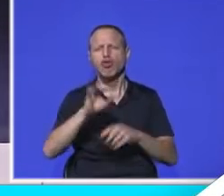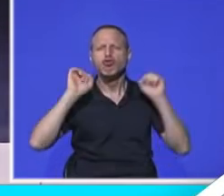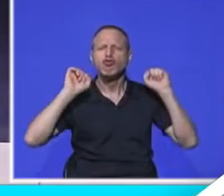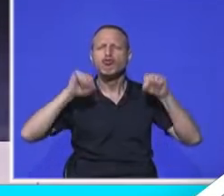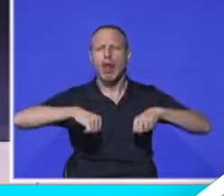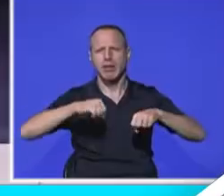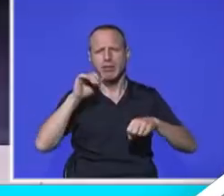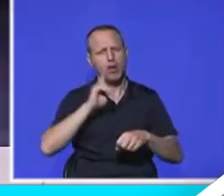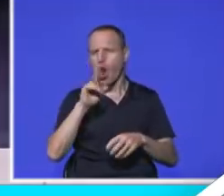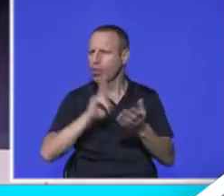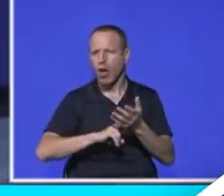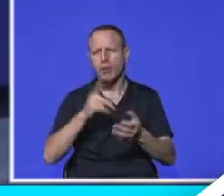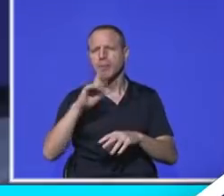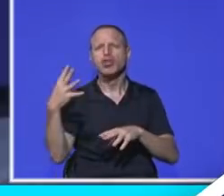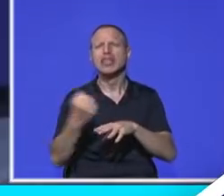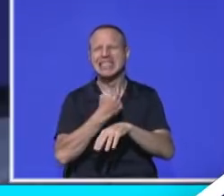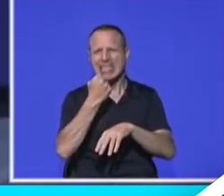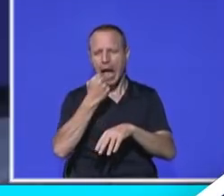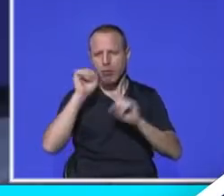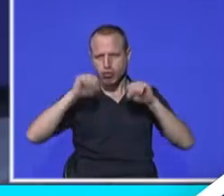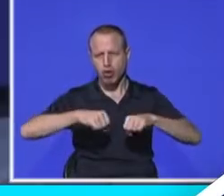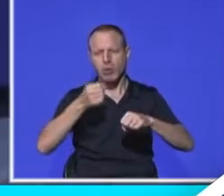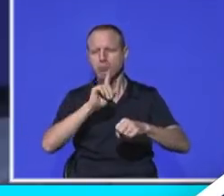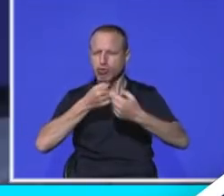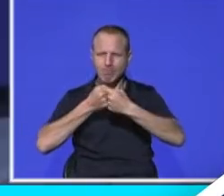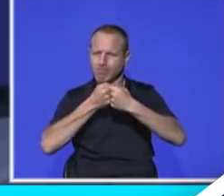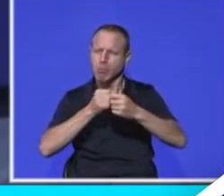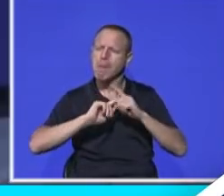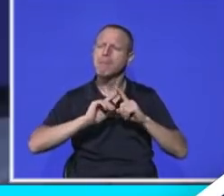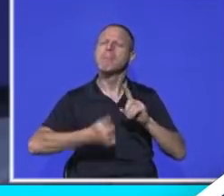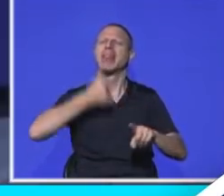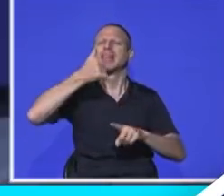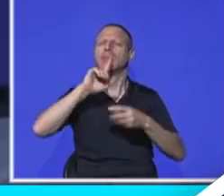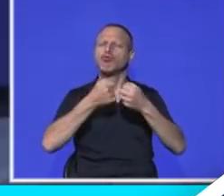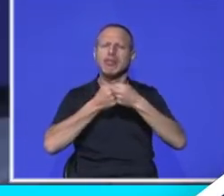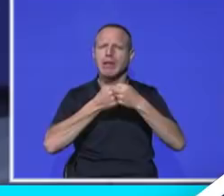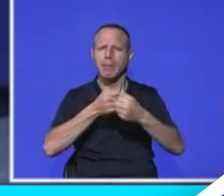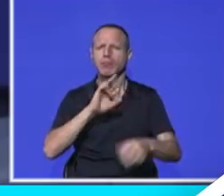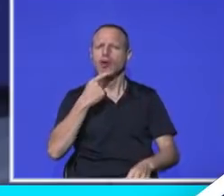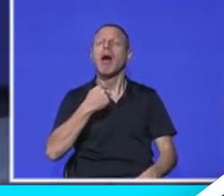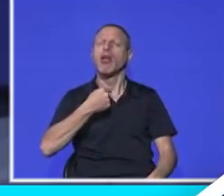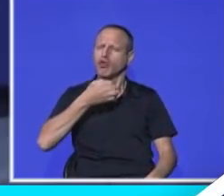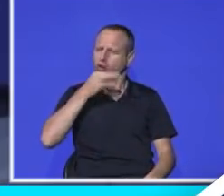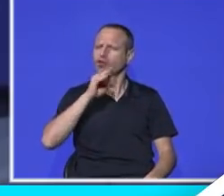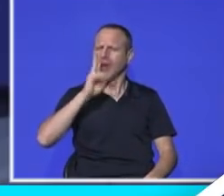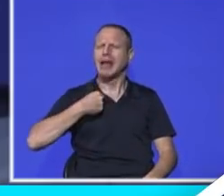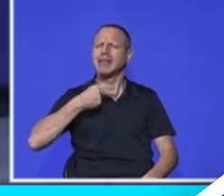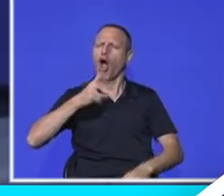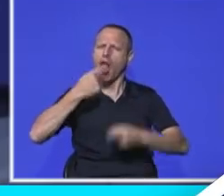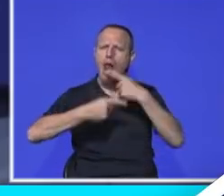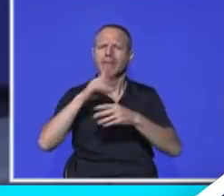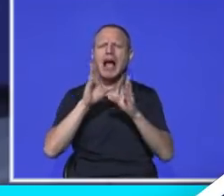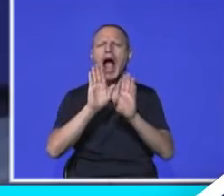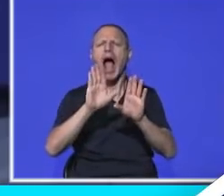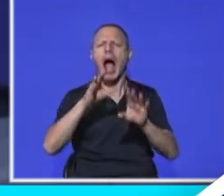נכון. כל מי שזכה בשלטון היה מי שקרא תיגר על המנהיג, מי שהתעמת מולו, מי שאמר אני טוב ממך, אני יכול להחליף אותך. כך היה